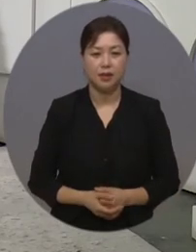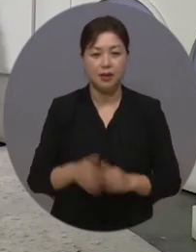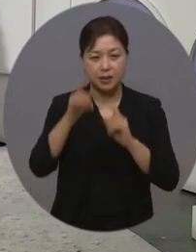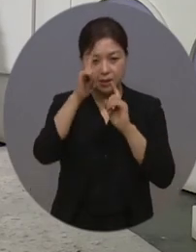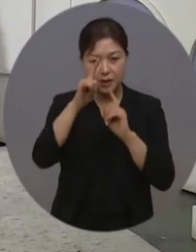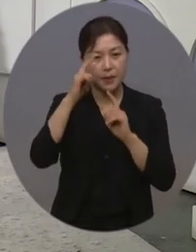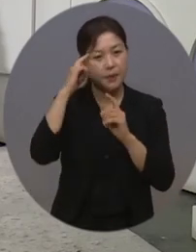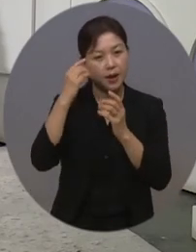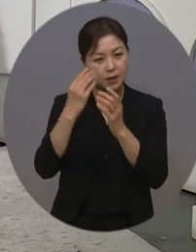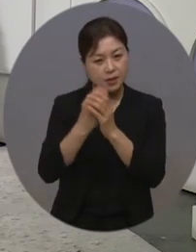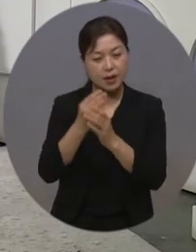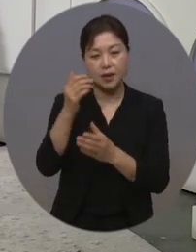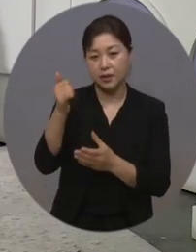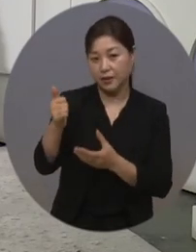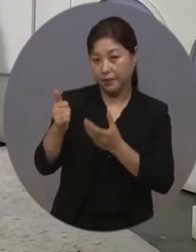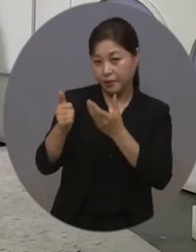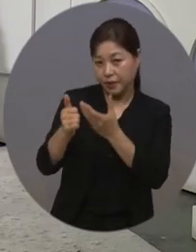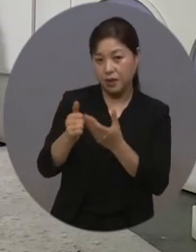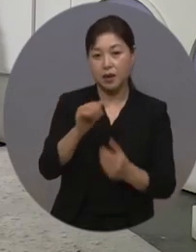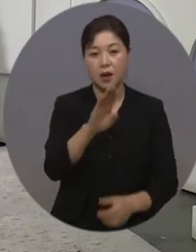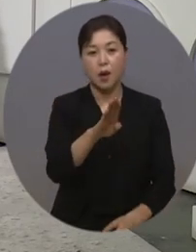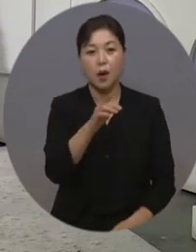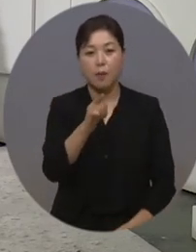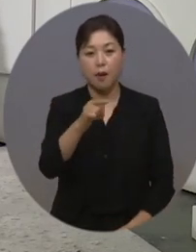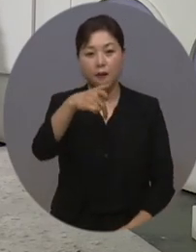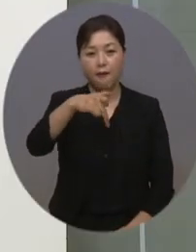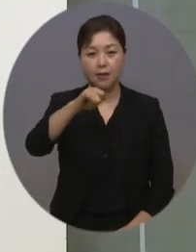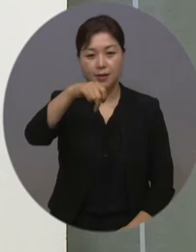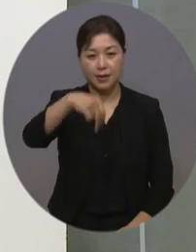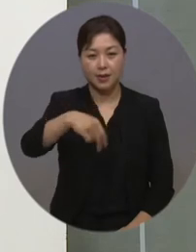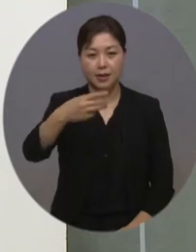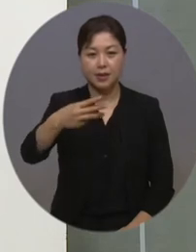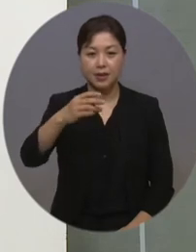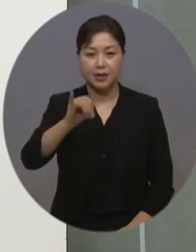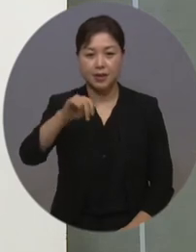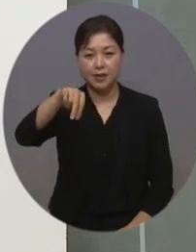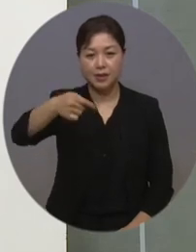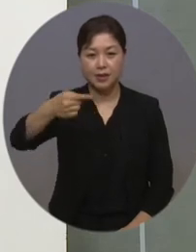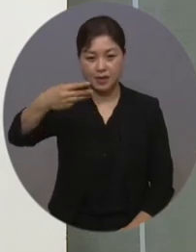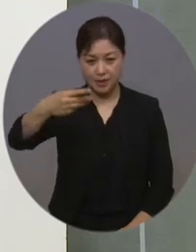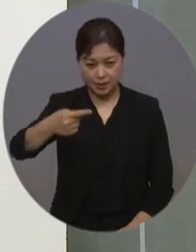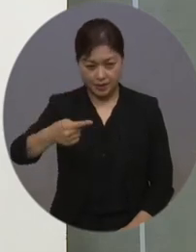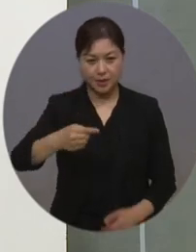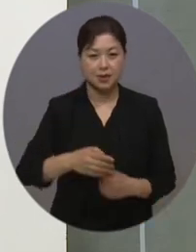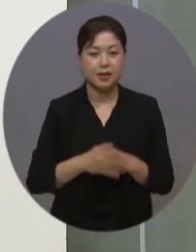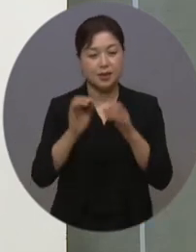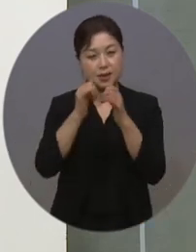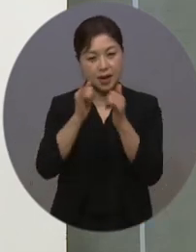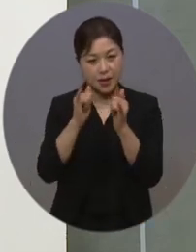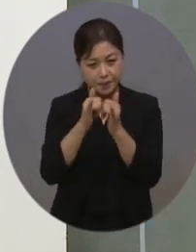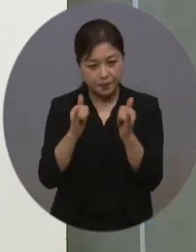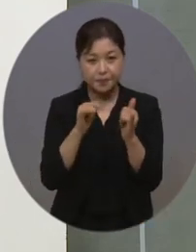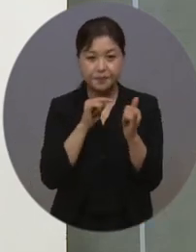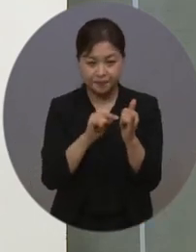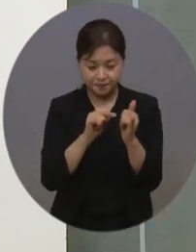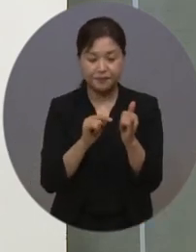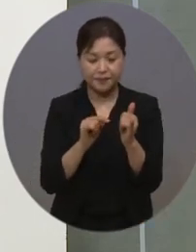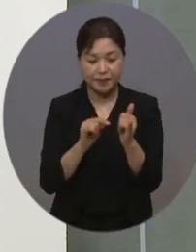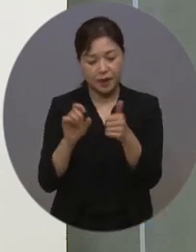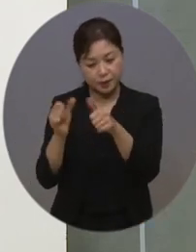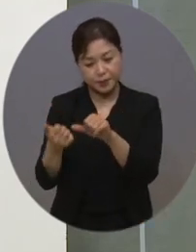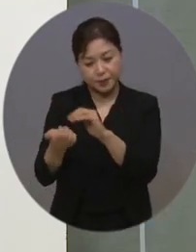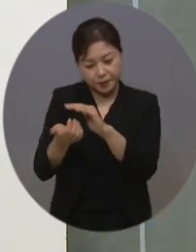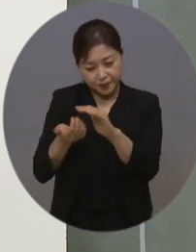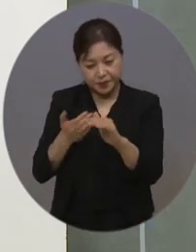박사님은 버킷 리스트. 그 말하자면 사람이 내가 이 세상을 떠나기